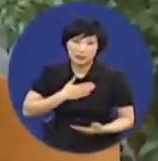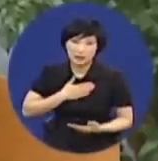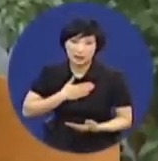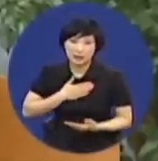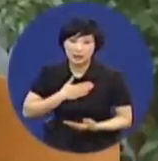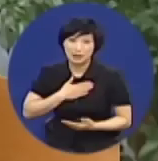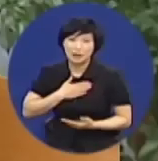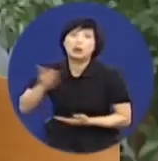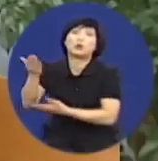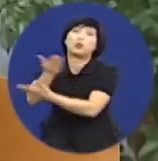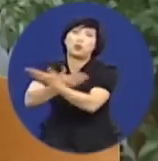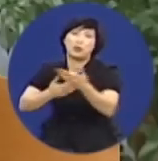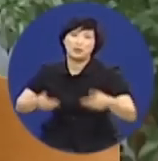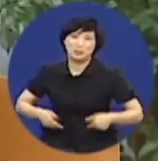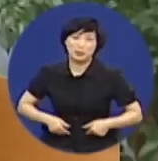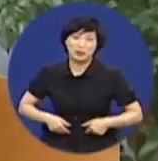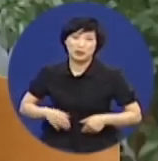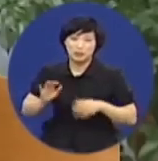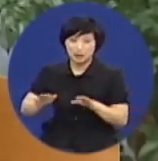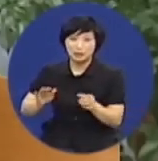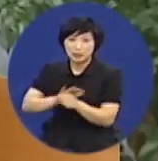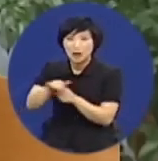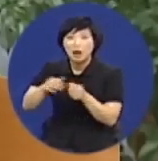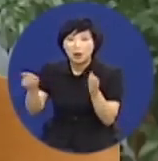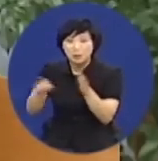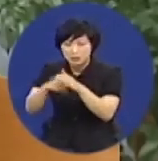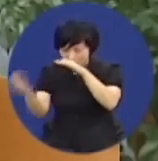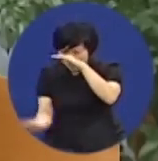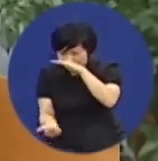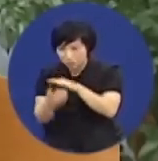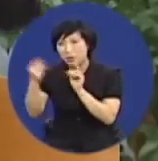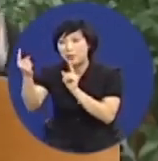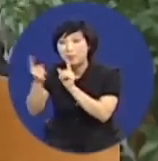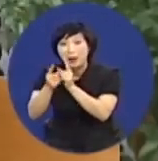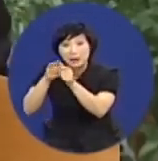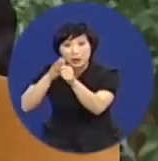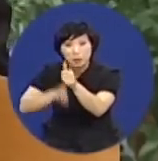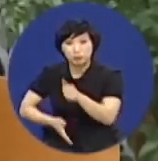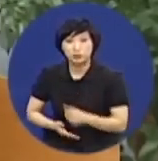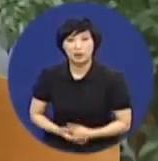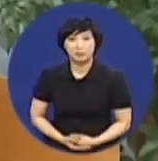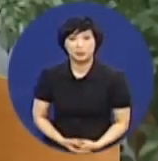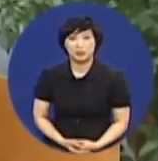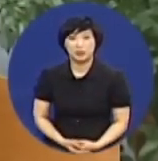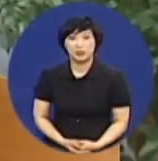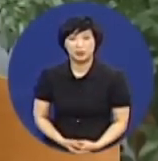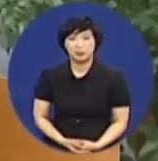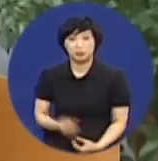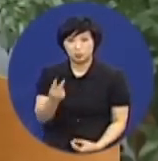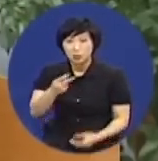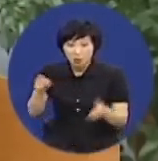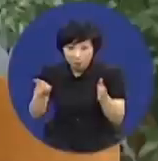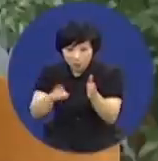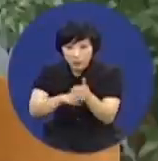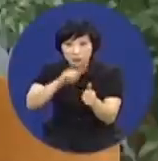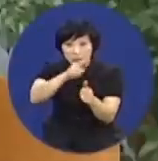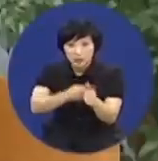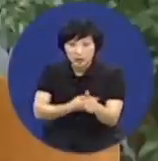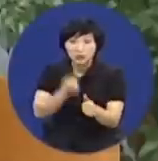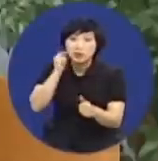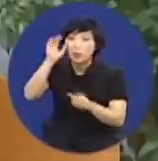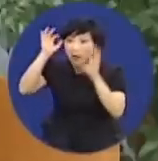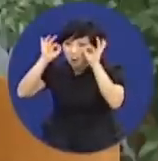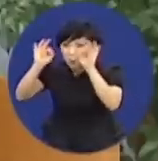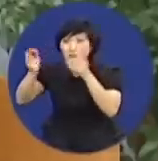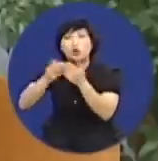されたいと思っているあなたが愛と信仰の絶頂で会うことができるように、そして信じると